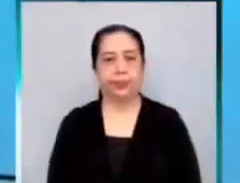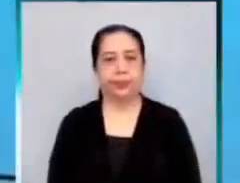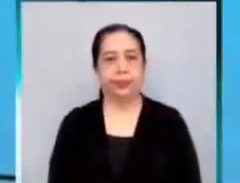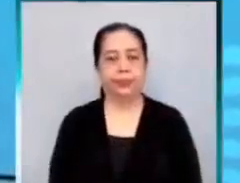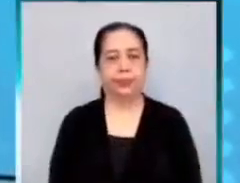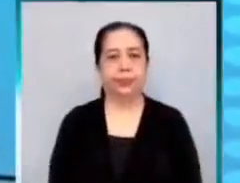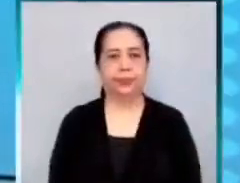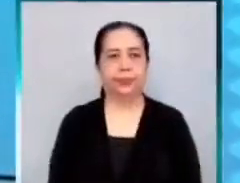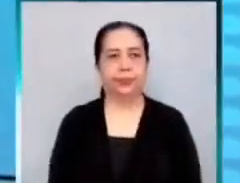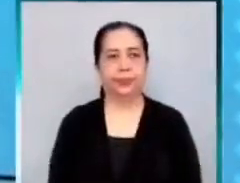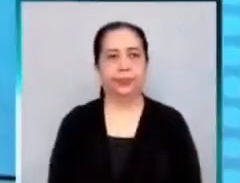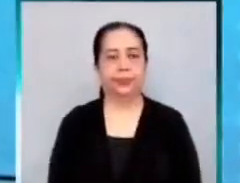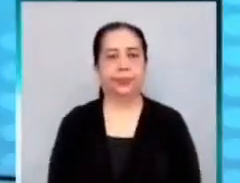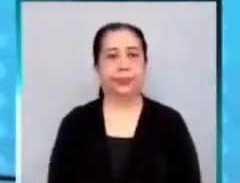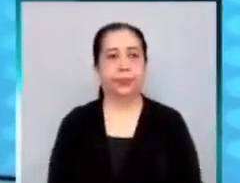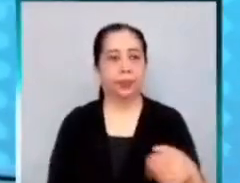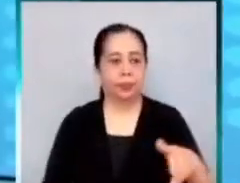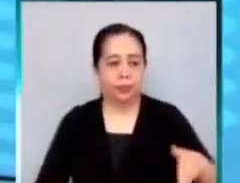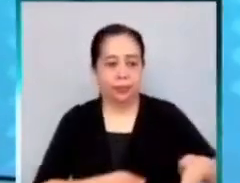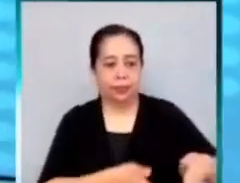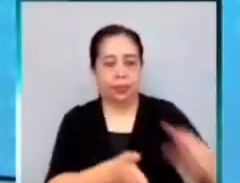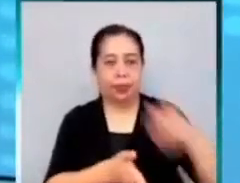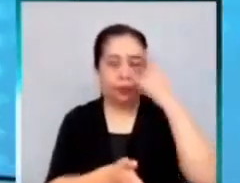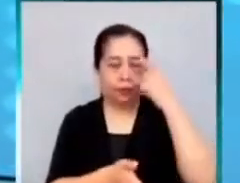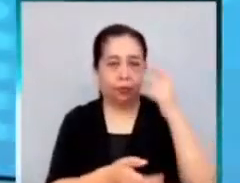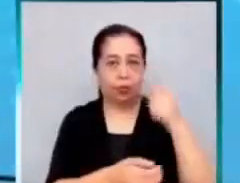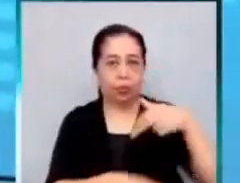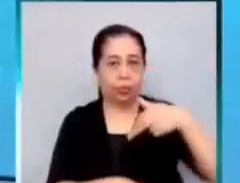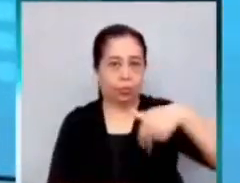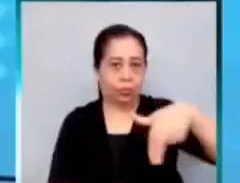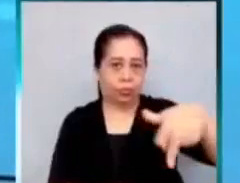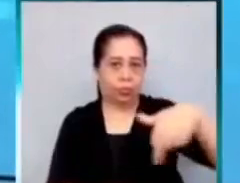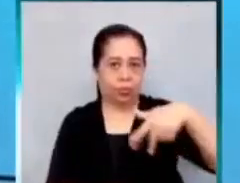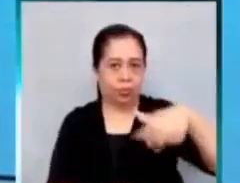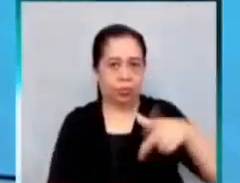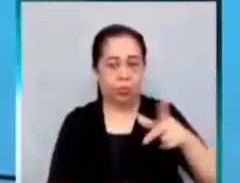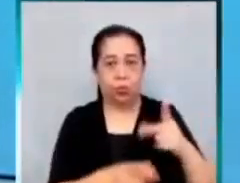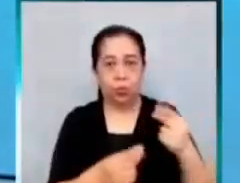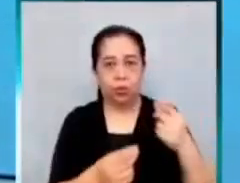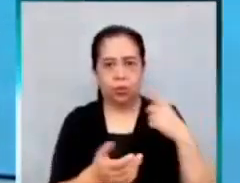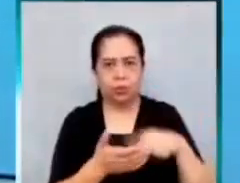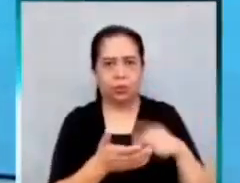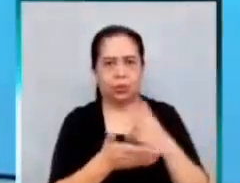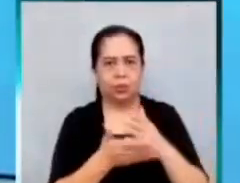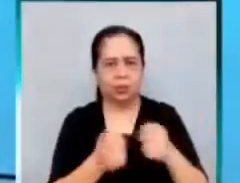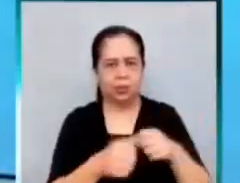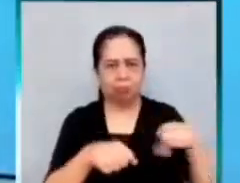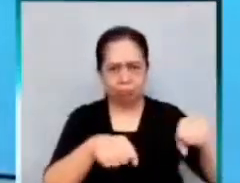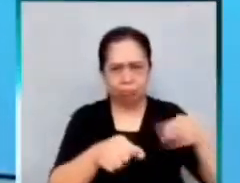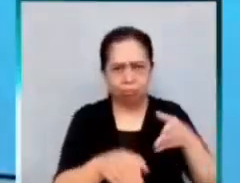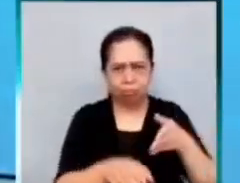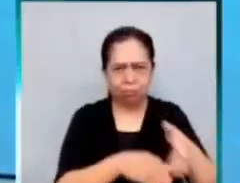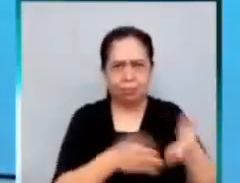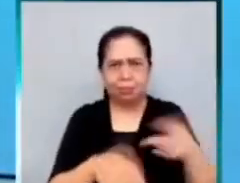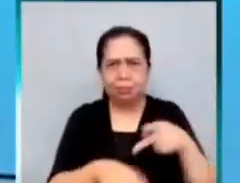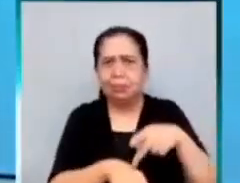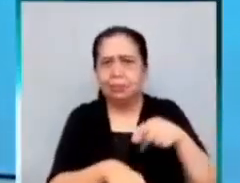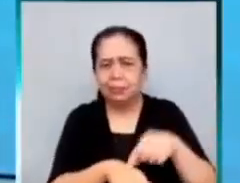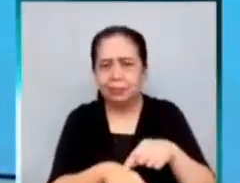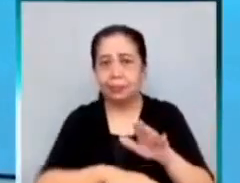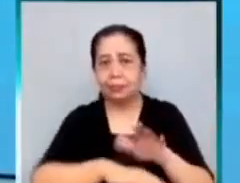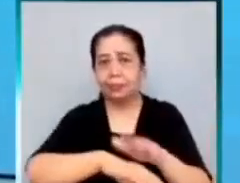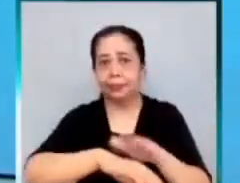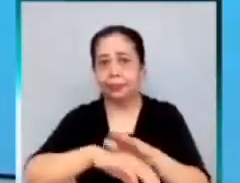Ang bangketa na para sa mga pedestrian, dinaanan ng ilang motorsiklo sa Parañaque. Babala ng